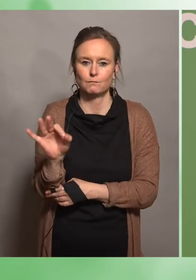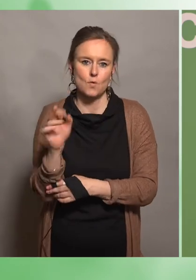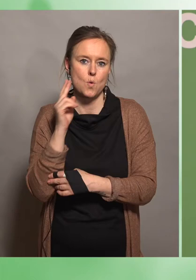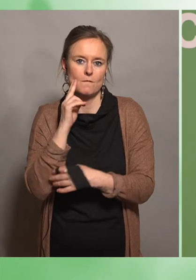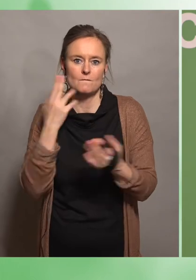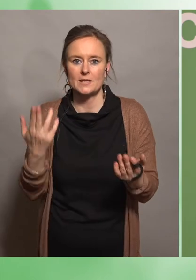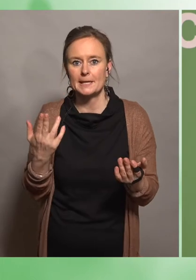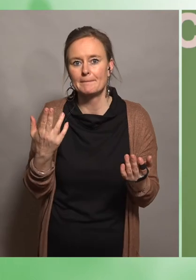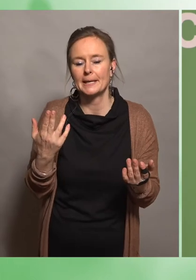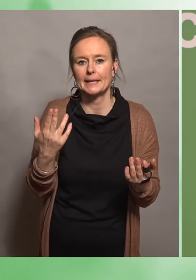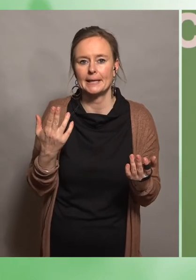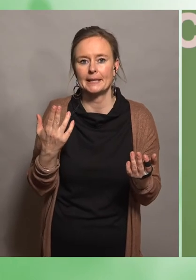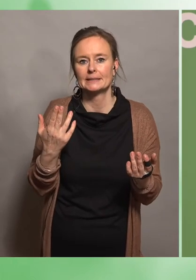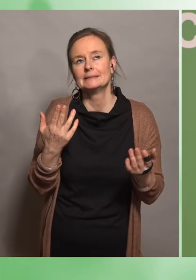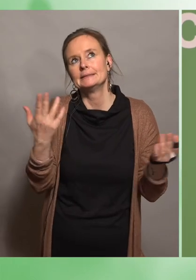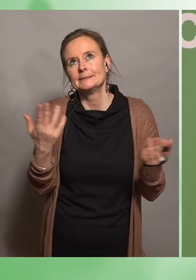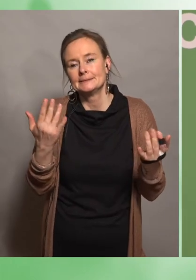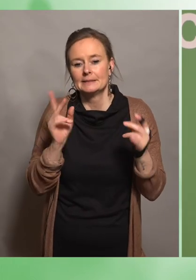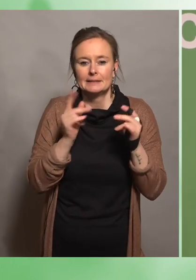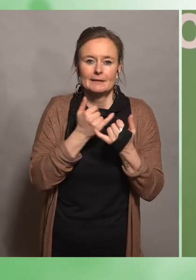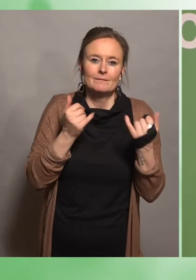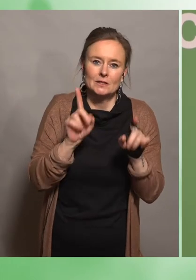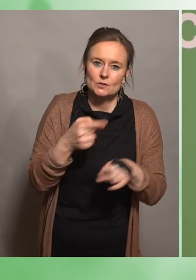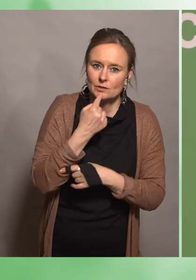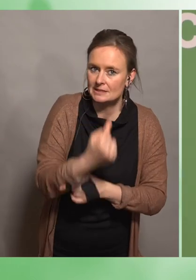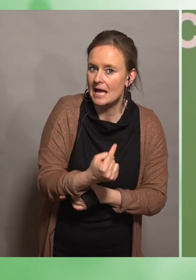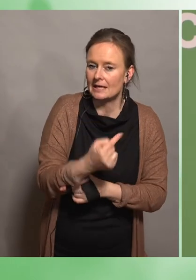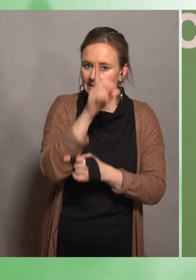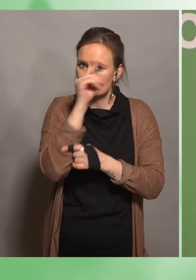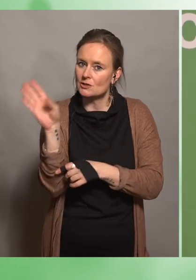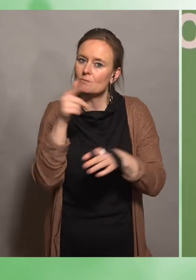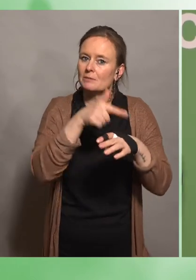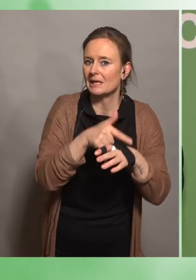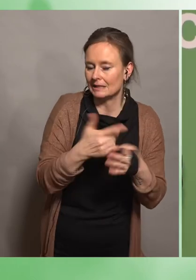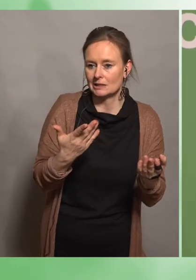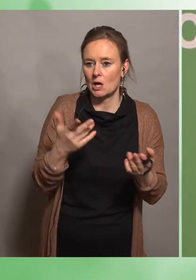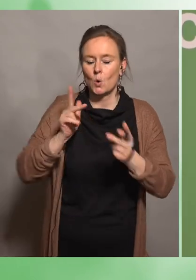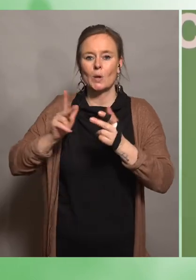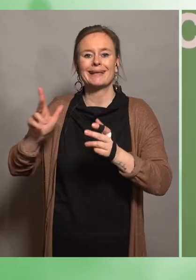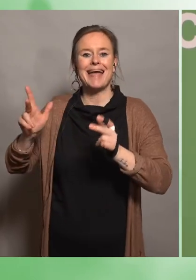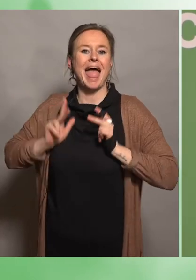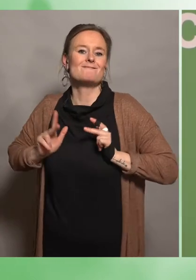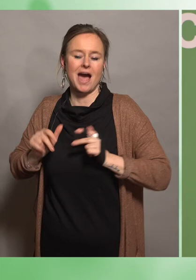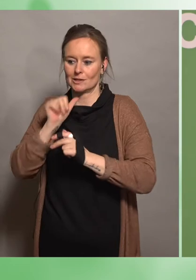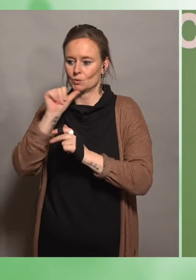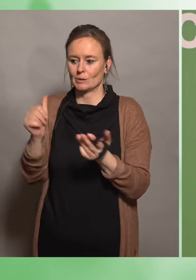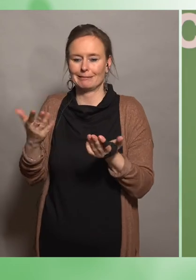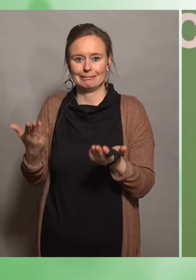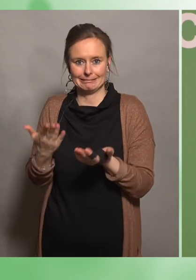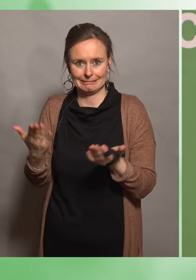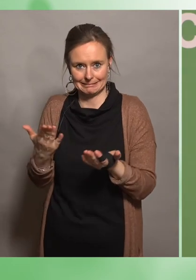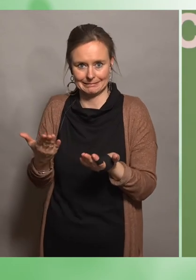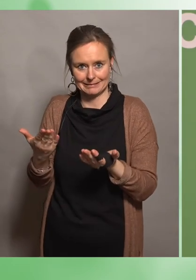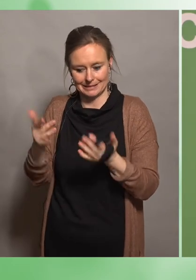jetzt einmal, landläufig gesagt, Menschen mit Behinderung, die vielleicht den Erwartungen nicht entsprechen, nicht loswerden. Also da braucht man sich keine